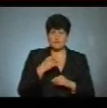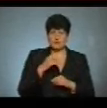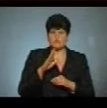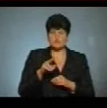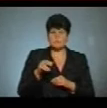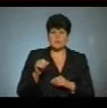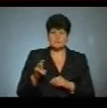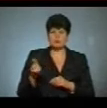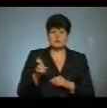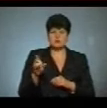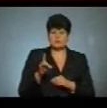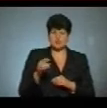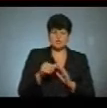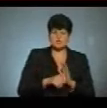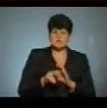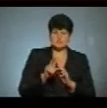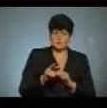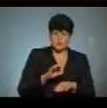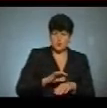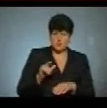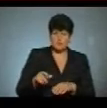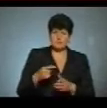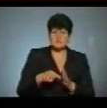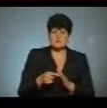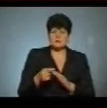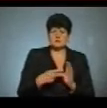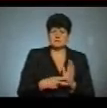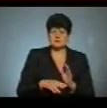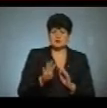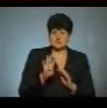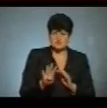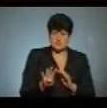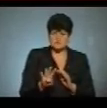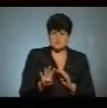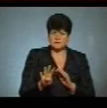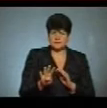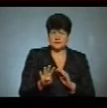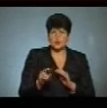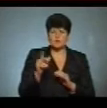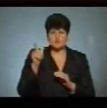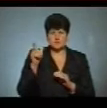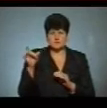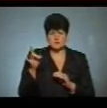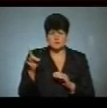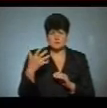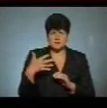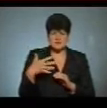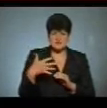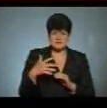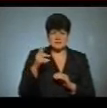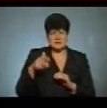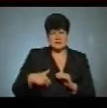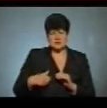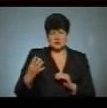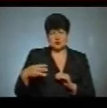у Бучацькому районі 62 хворих, у місті Тернополі 74 випадки COVID-19, у Чортківському районі 50, у